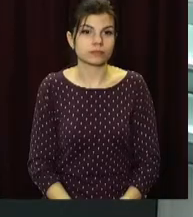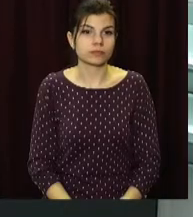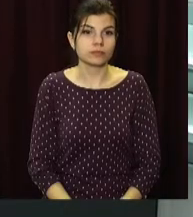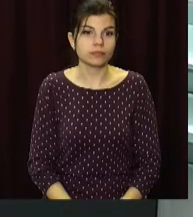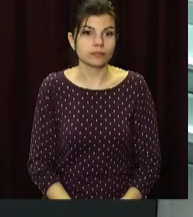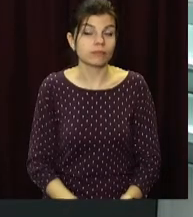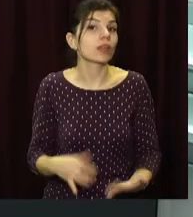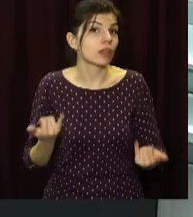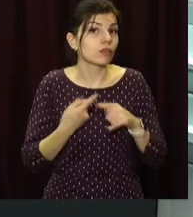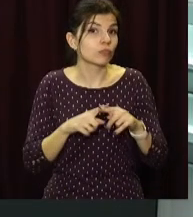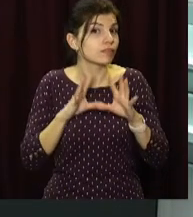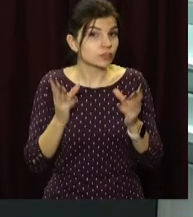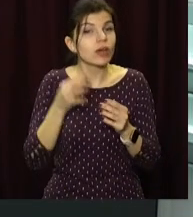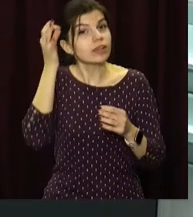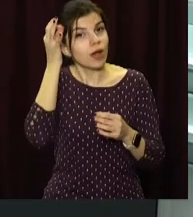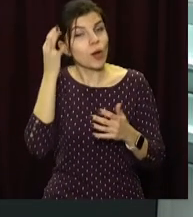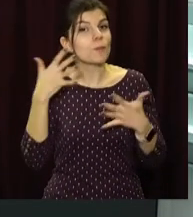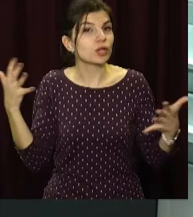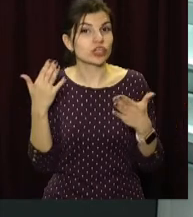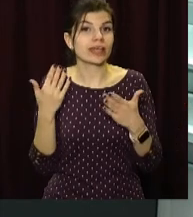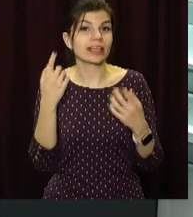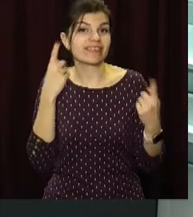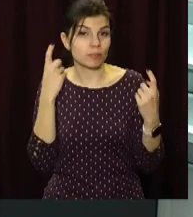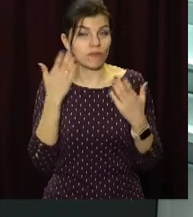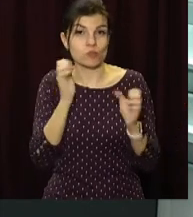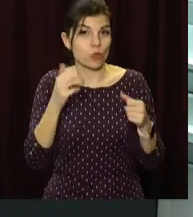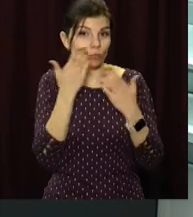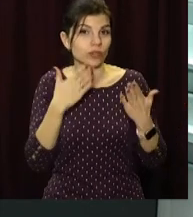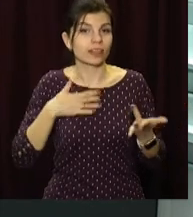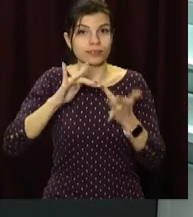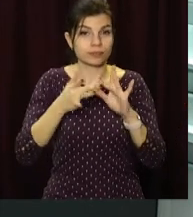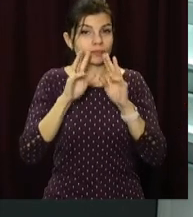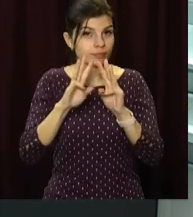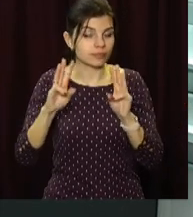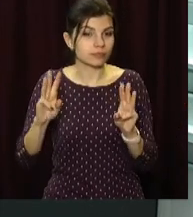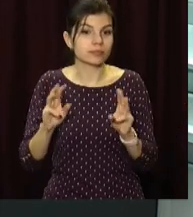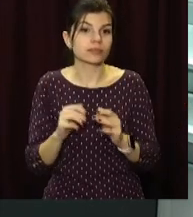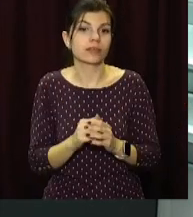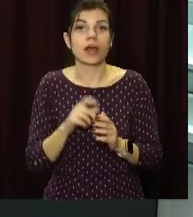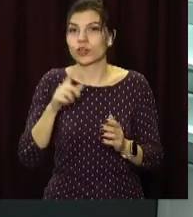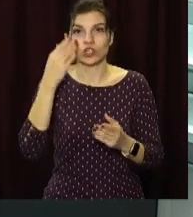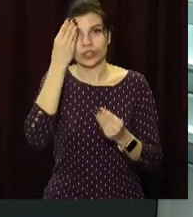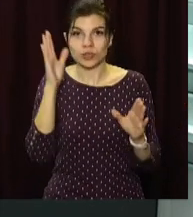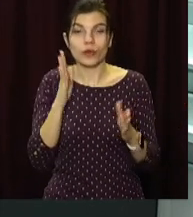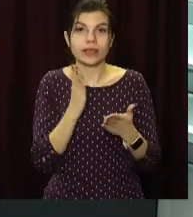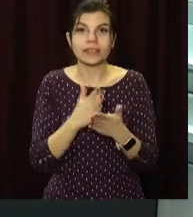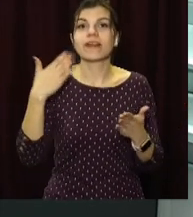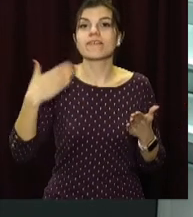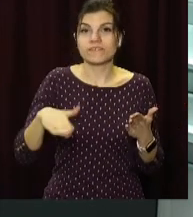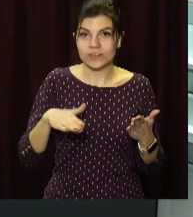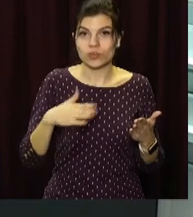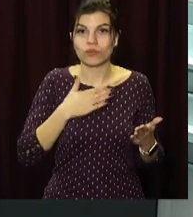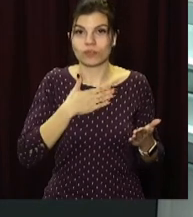На цьому все. Нагадую, що більше інформації ви зможете прочитати на нашому сайті opentv.media. Не забувайте і про сюжети в